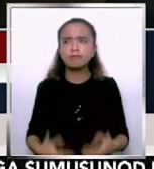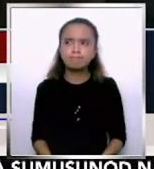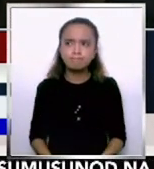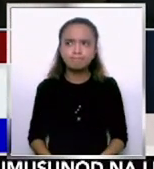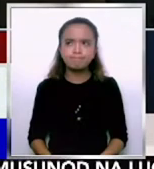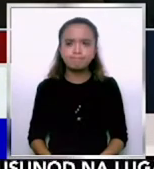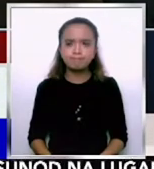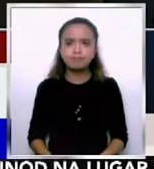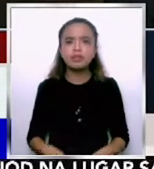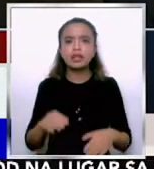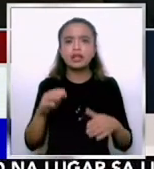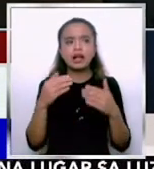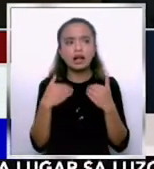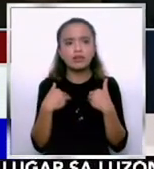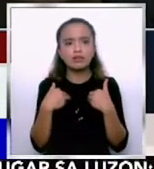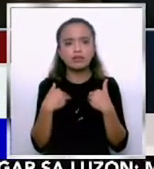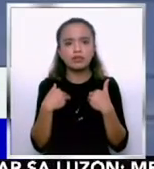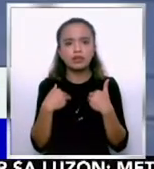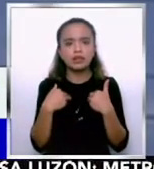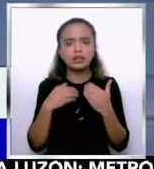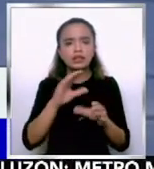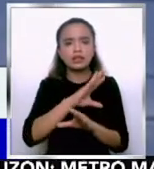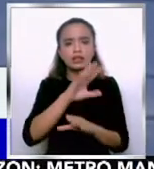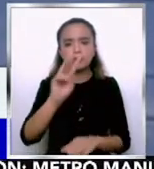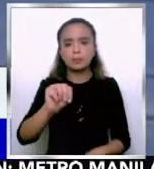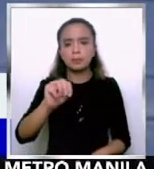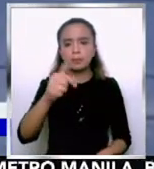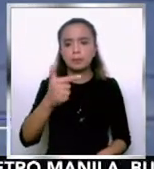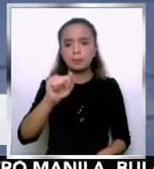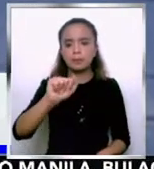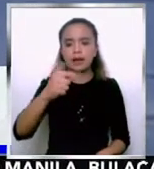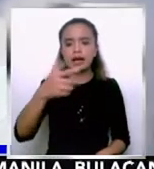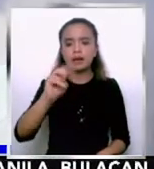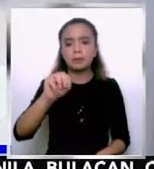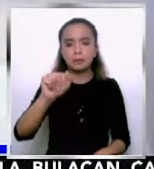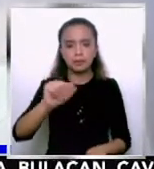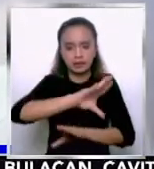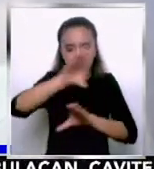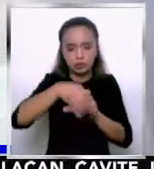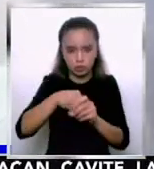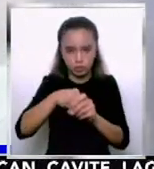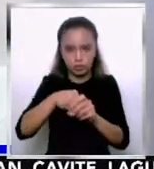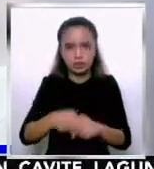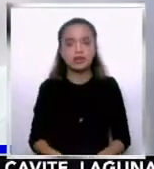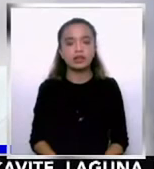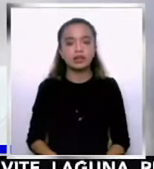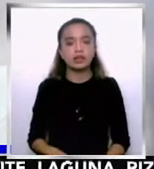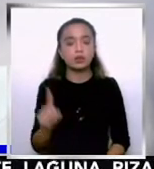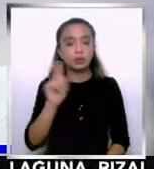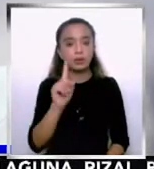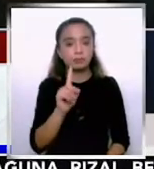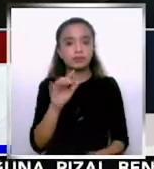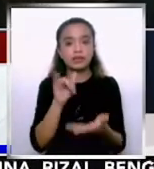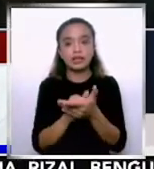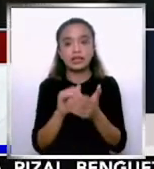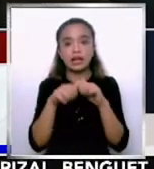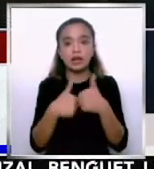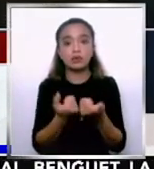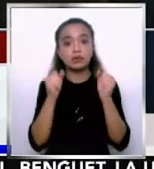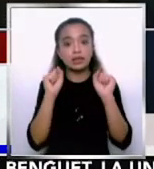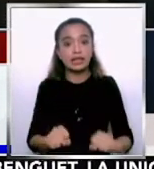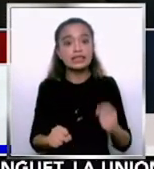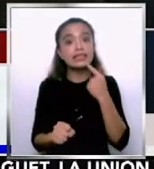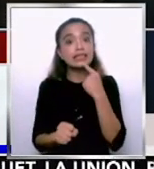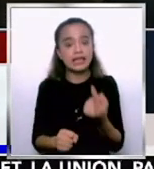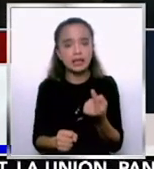magma na involved sa activity ng vulkan. Ang ating measurement po ng sulfur dioxide gas na isang batayan para masabi natin na meron